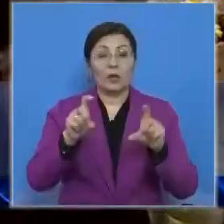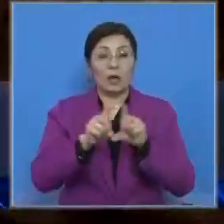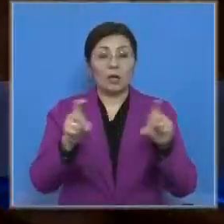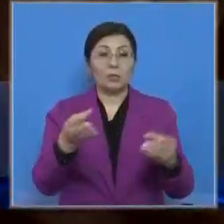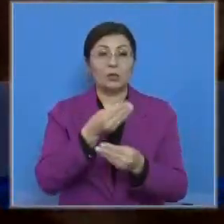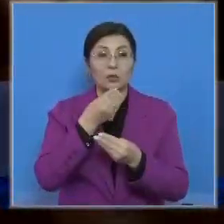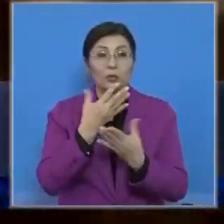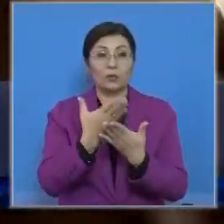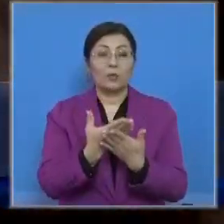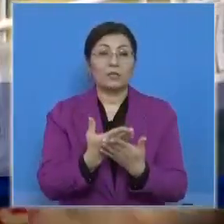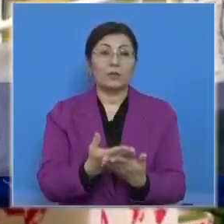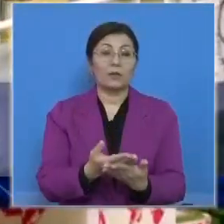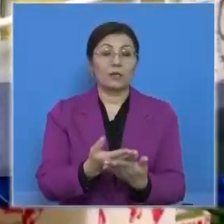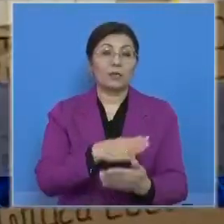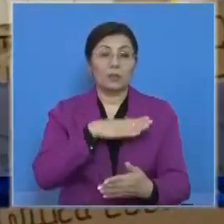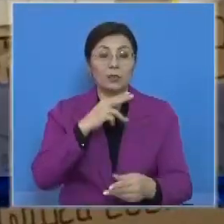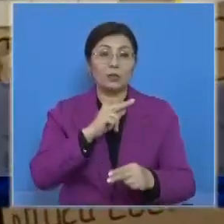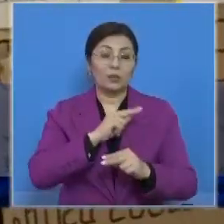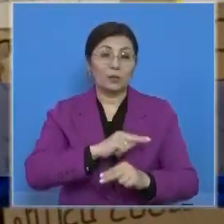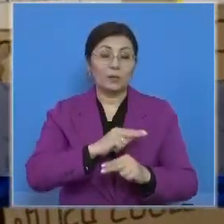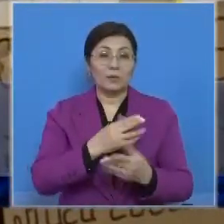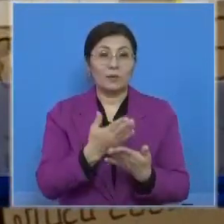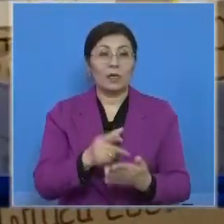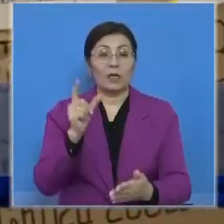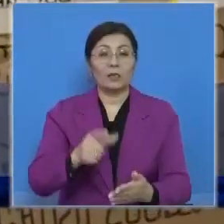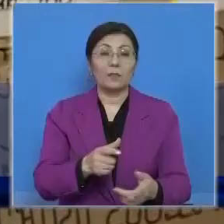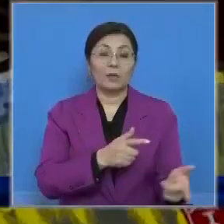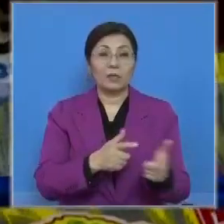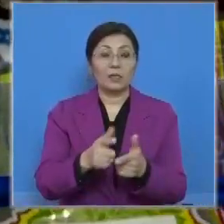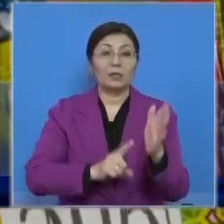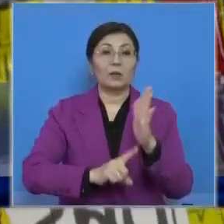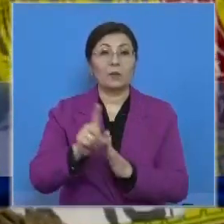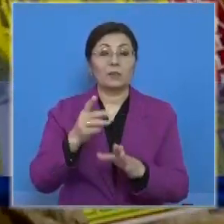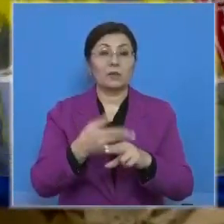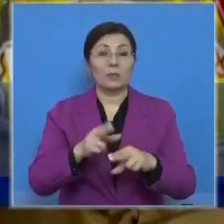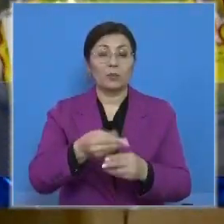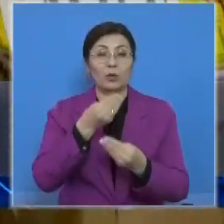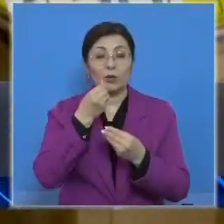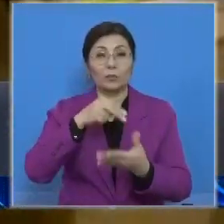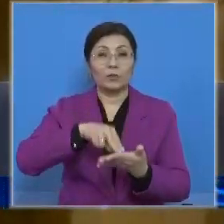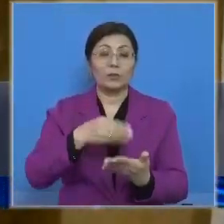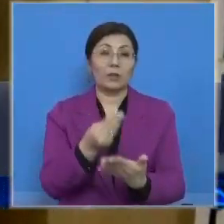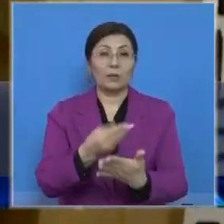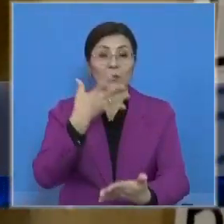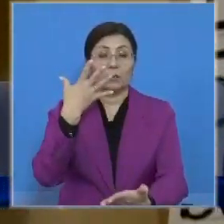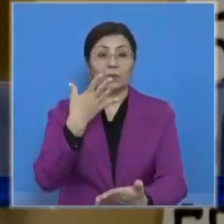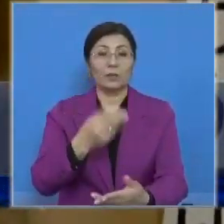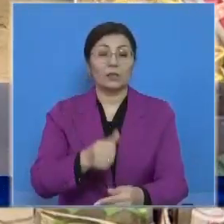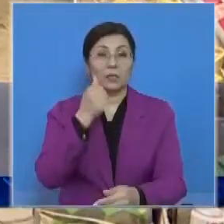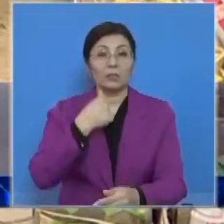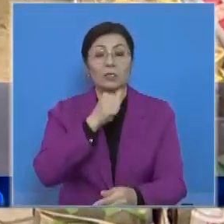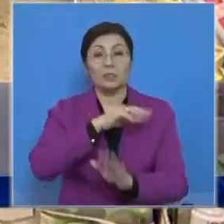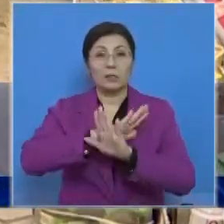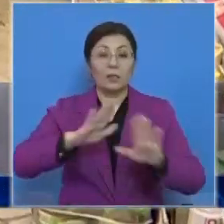дүкендерінде әдеттегідей қарбалас. Тұрғындар мерекеге дайындықты қызулатады. Бұл уақытта азық-түліктің бағасы қымбаттап кететіні жасырын